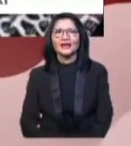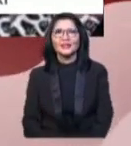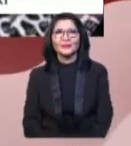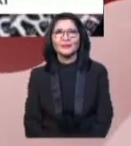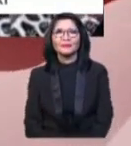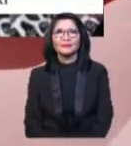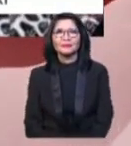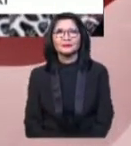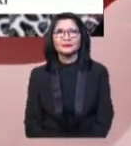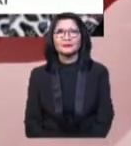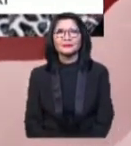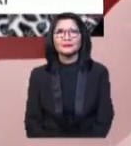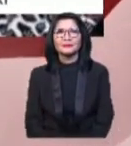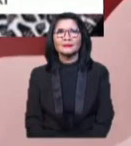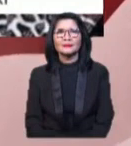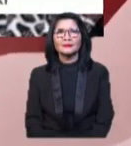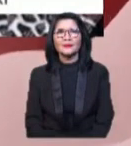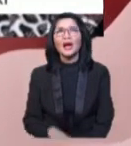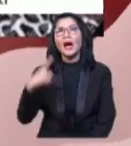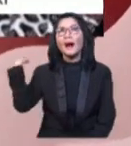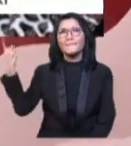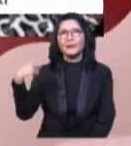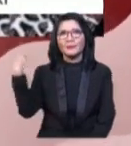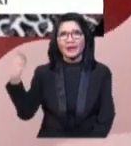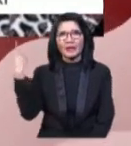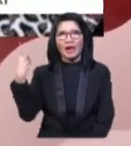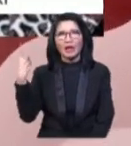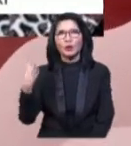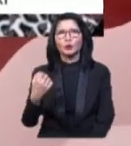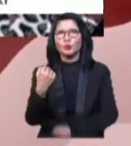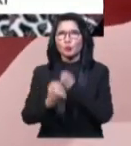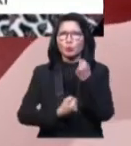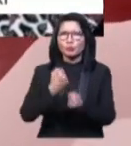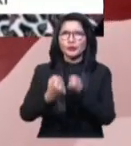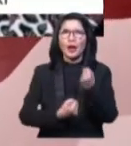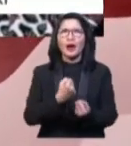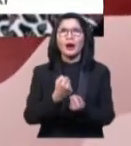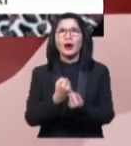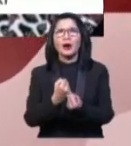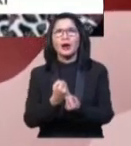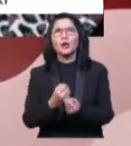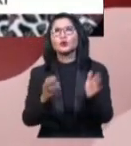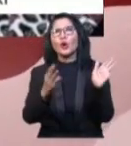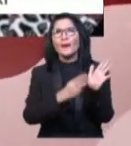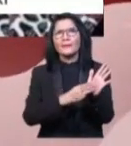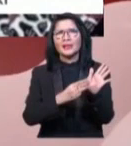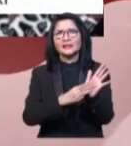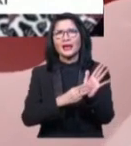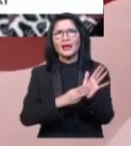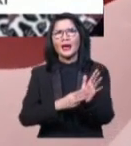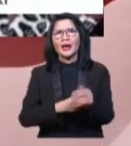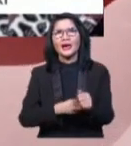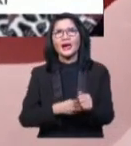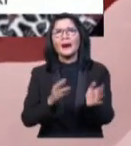Luar biasa sekali. Nah, Kang Vicky, kita melihat bahwa pemerintah kan tidak diam saja ya menghadapi krisis dikarenakan